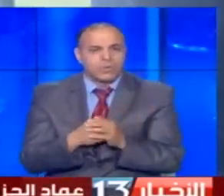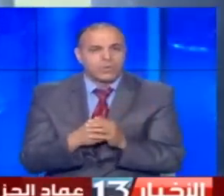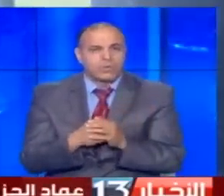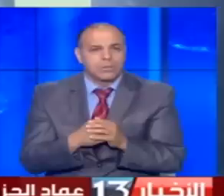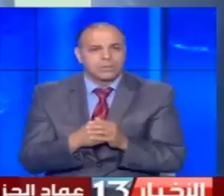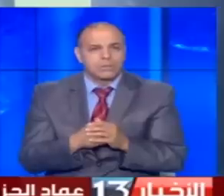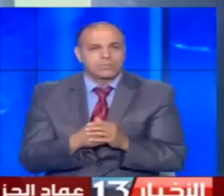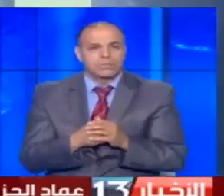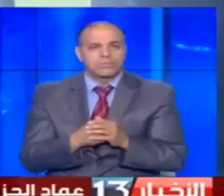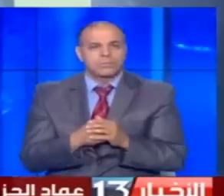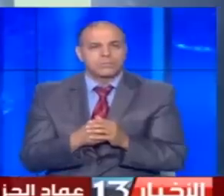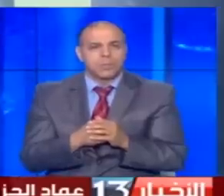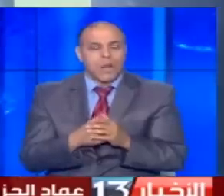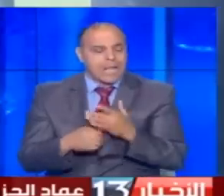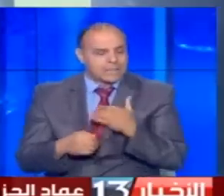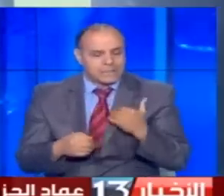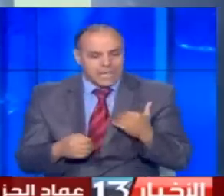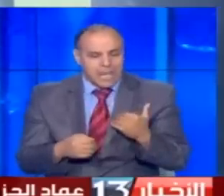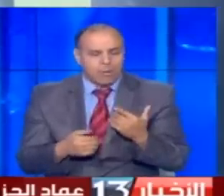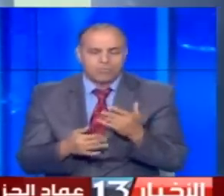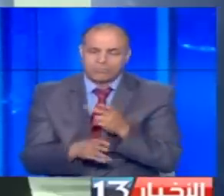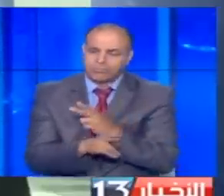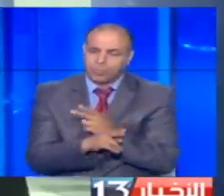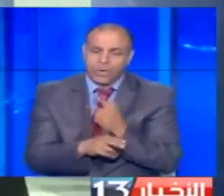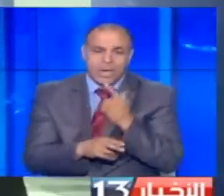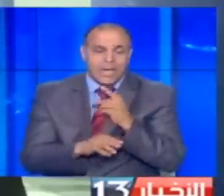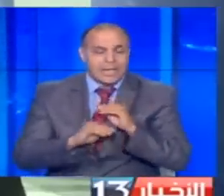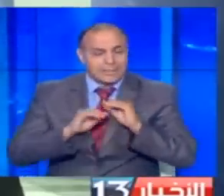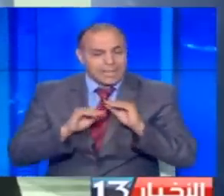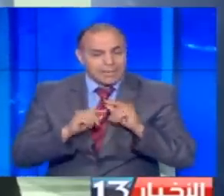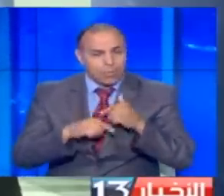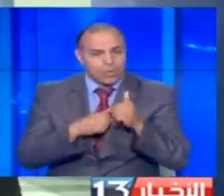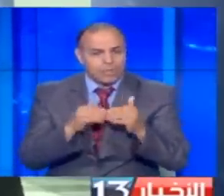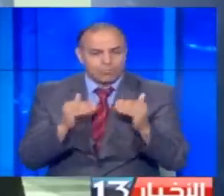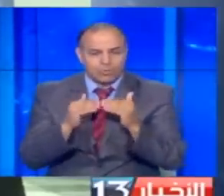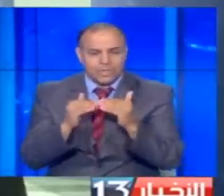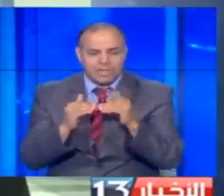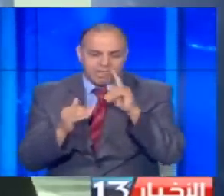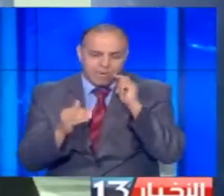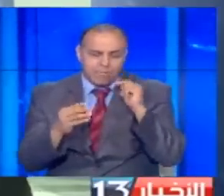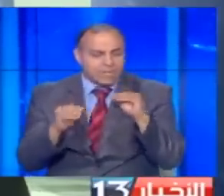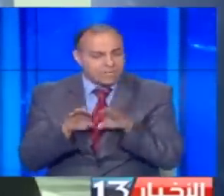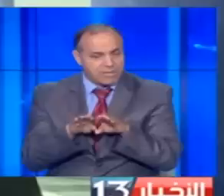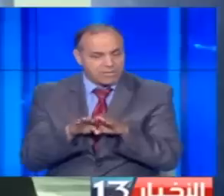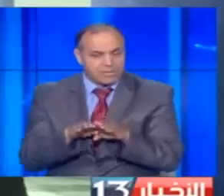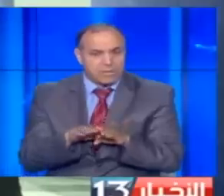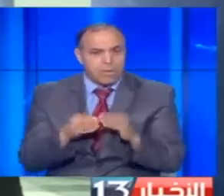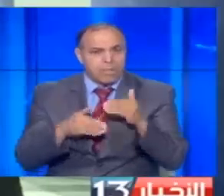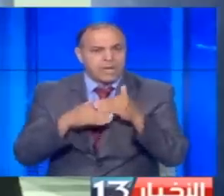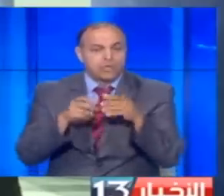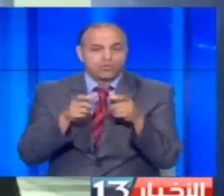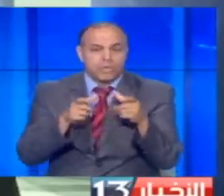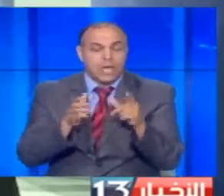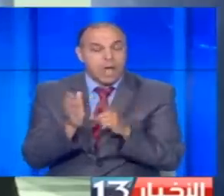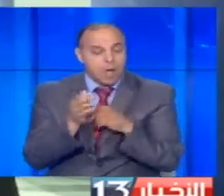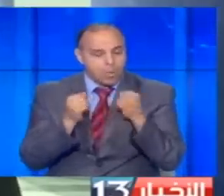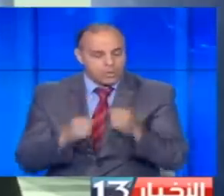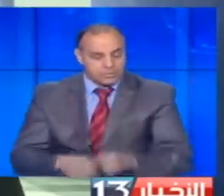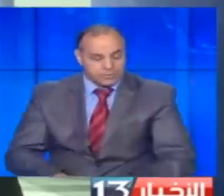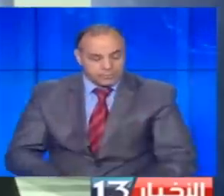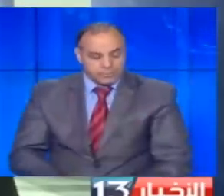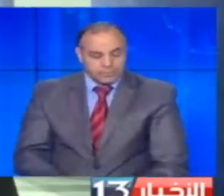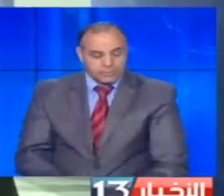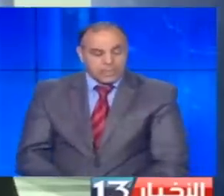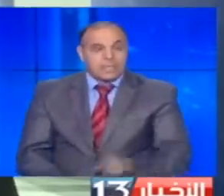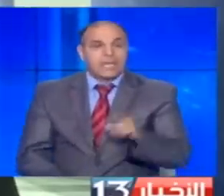اه على الصحه والرفاه على جوده التعليم على المساواه بين الجنسين على بناء المؤسسات القويه اذا كان